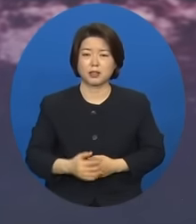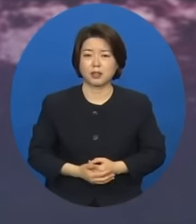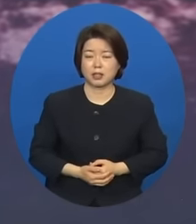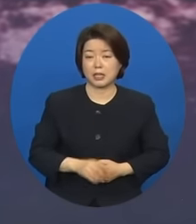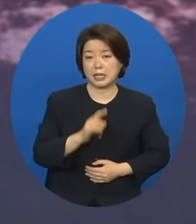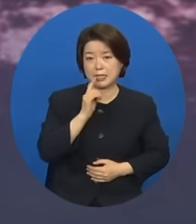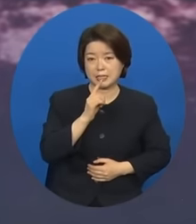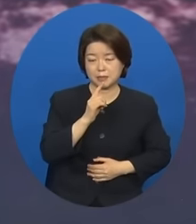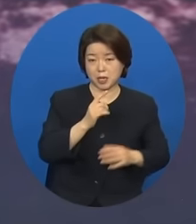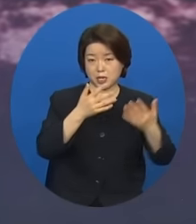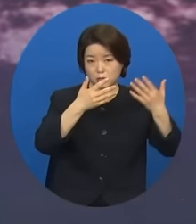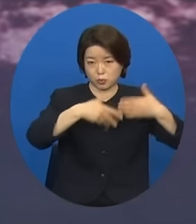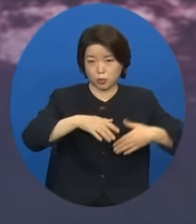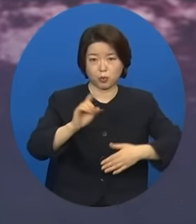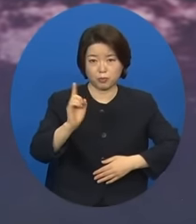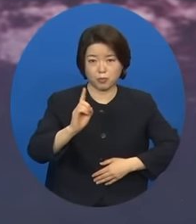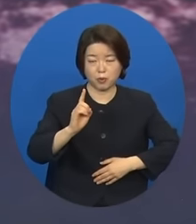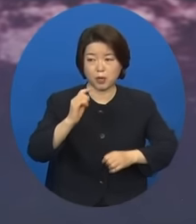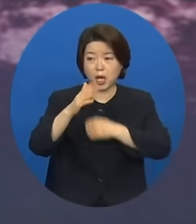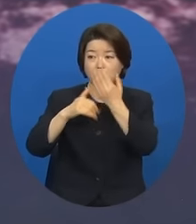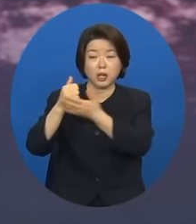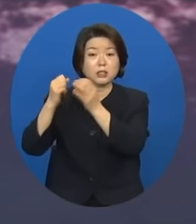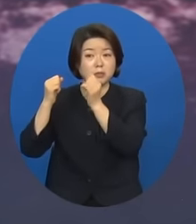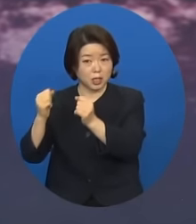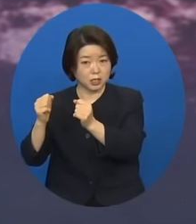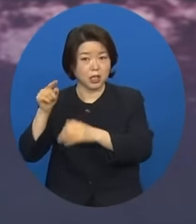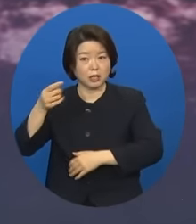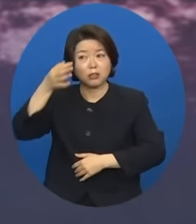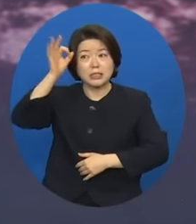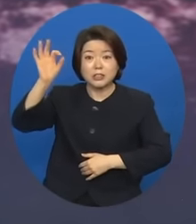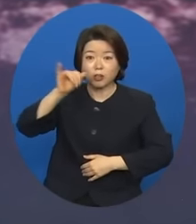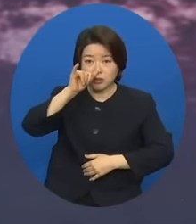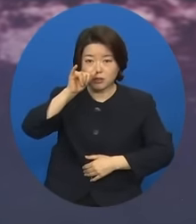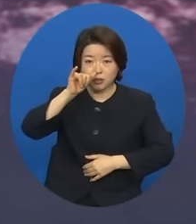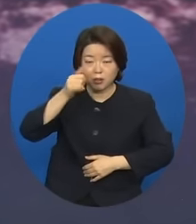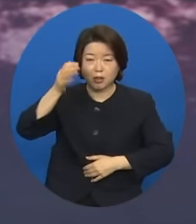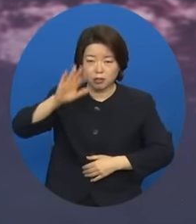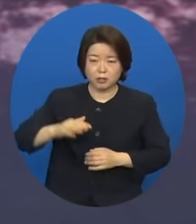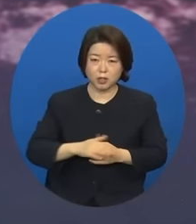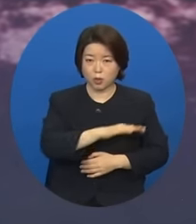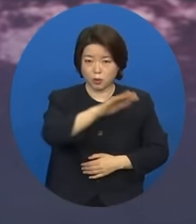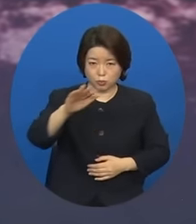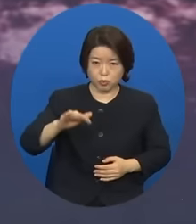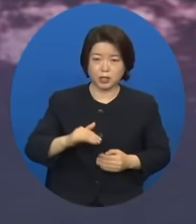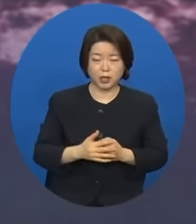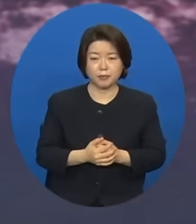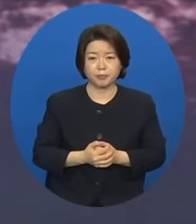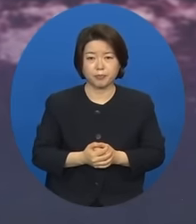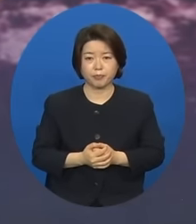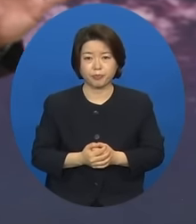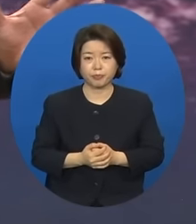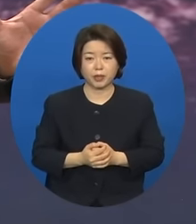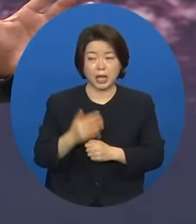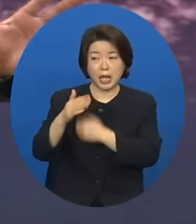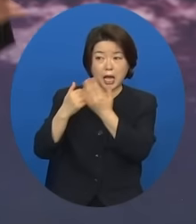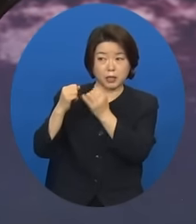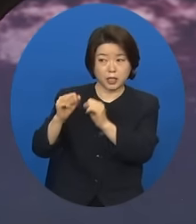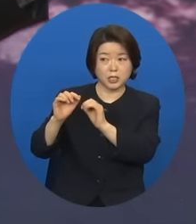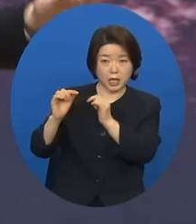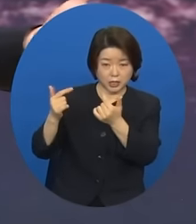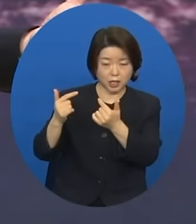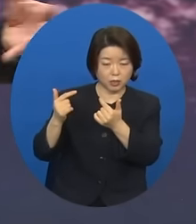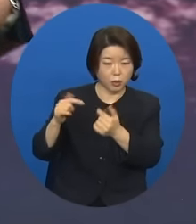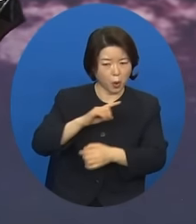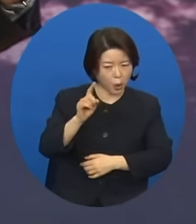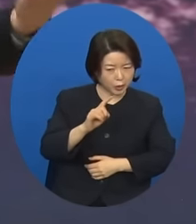말의 전 는 하나님은 계시다 이거는 뭐 인정을 해요 이것을 우리가 지금 하나님 계시지 않다라는 것도 물론